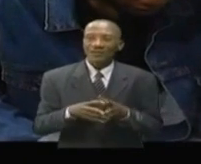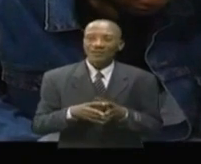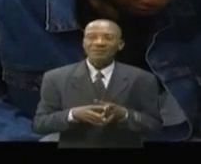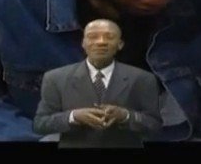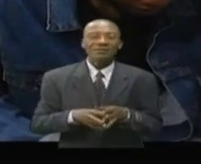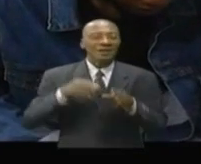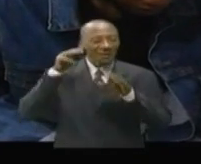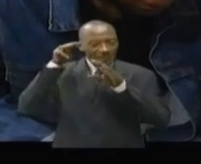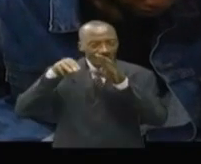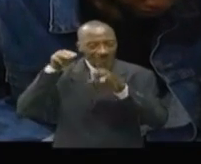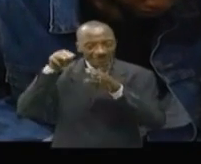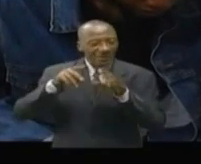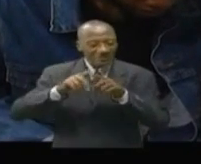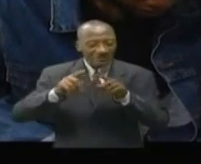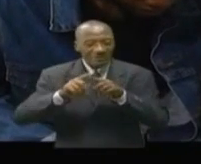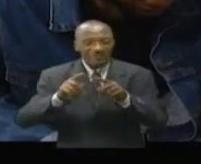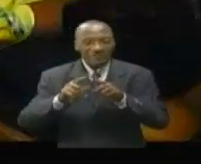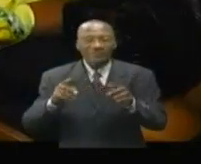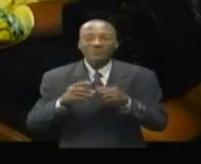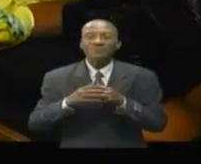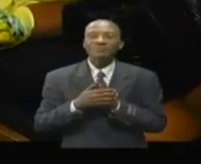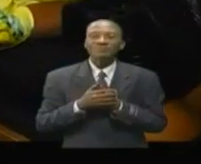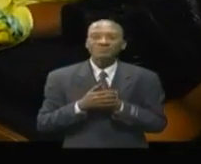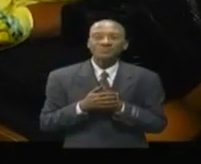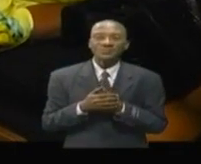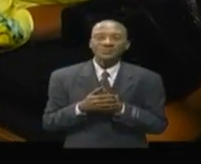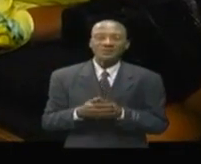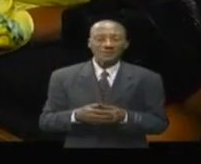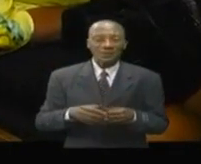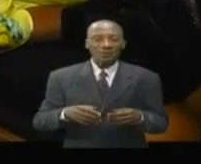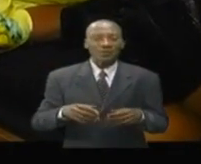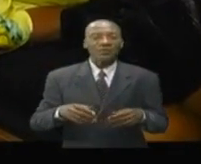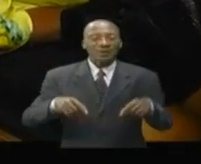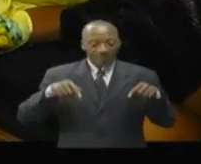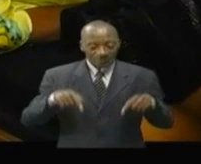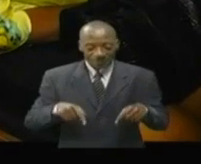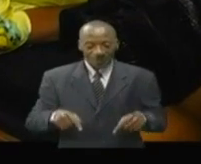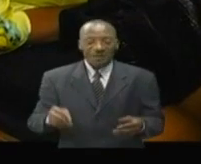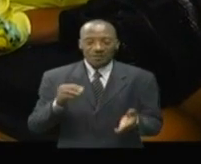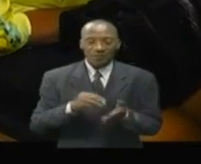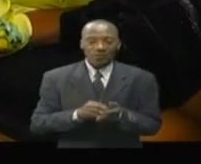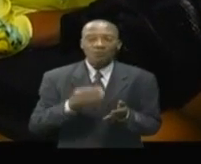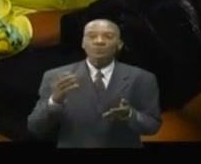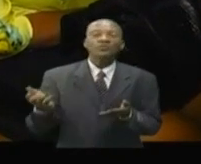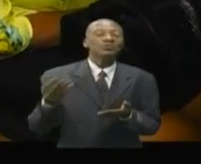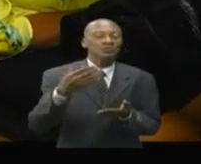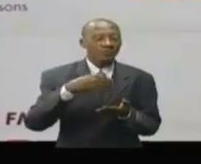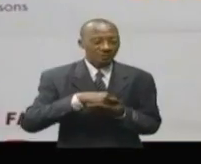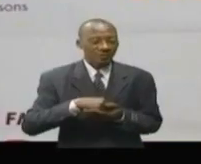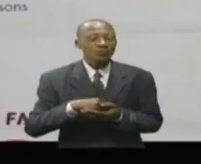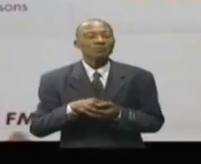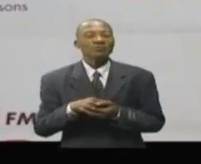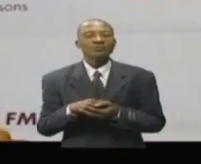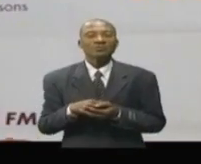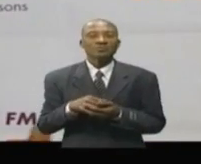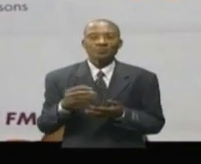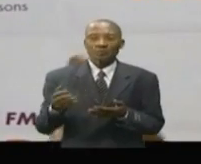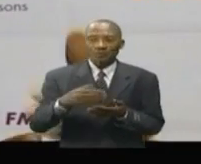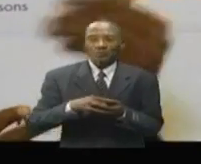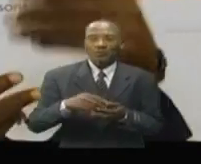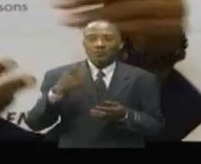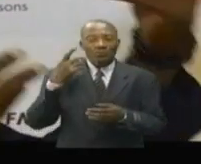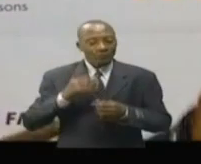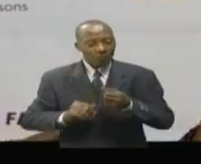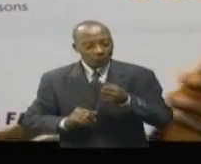même depuis un moment aussi une nouvelle frange naissante de ces comédiens qui arrivent. Mais il n'y a aucun soubassement réel qui les aide